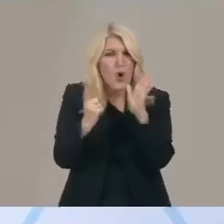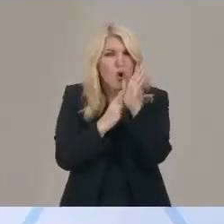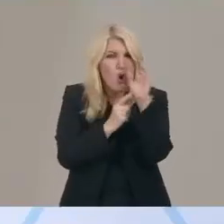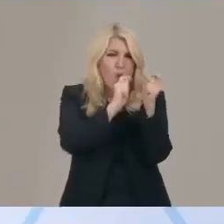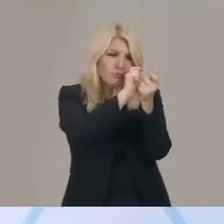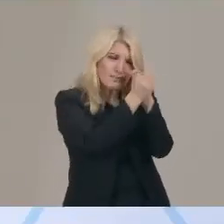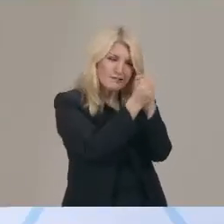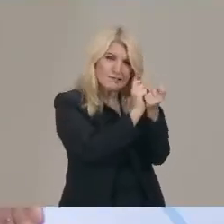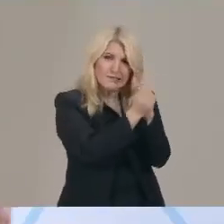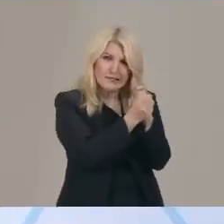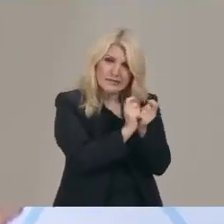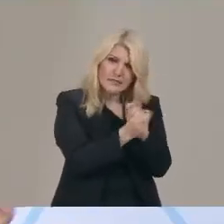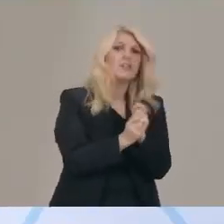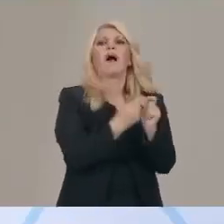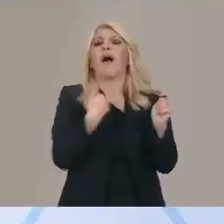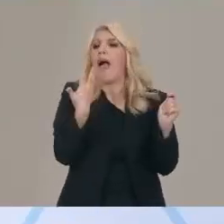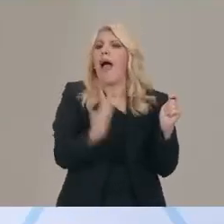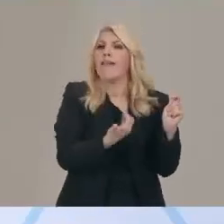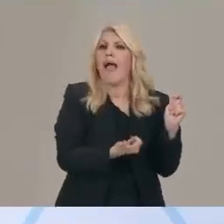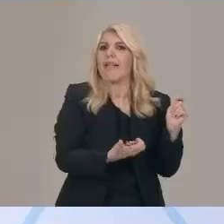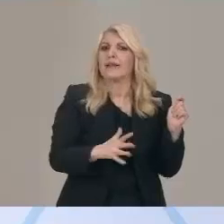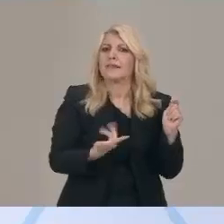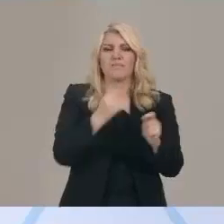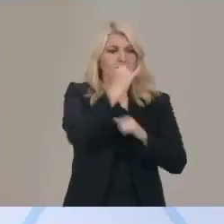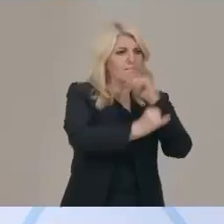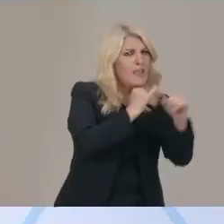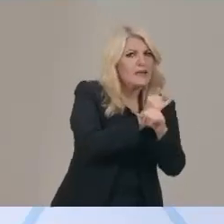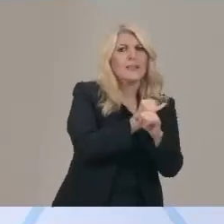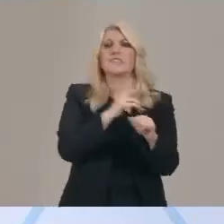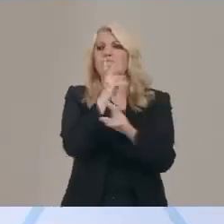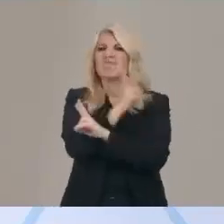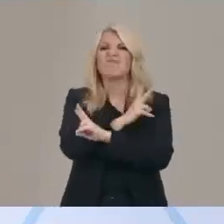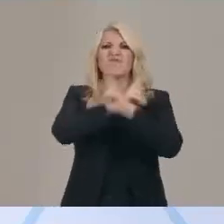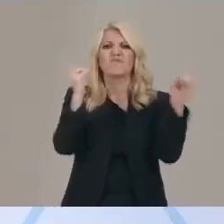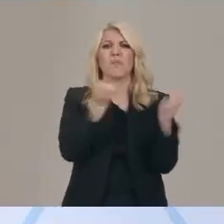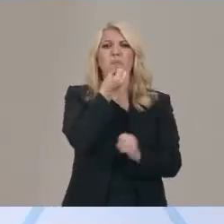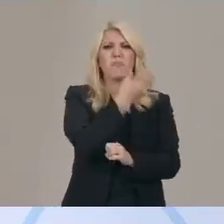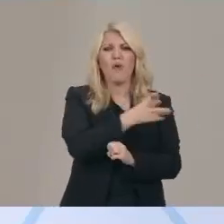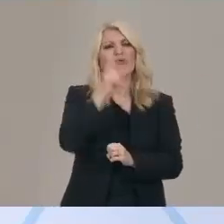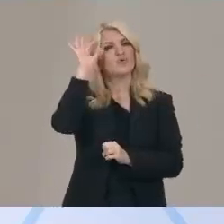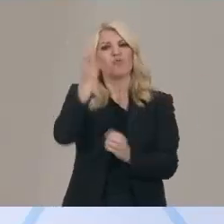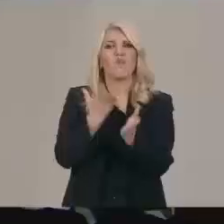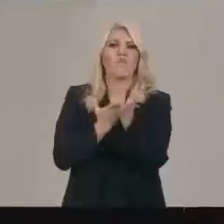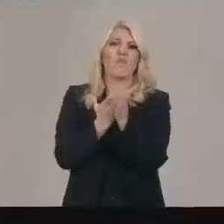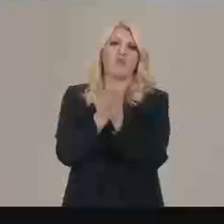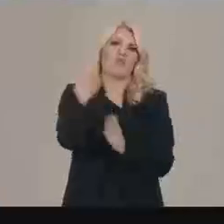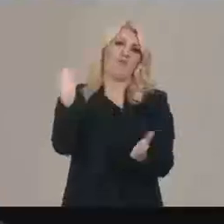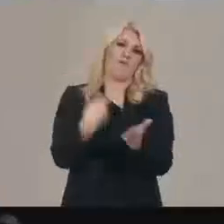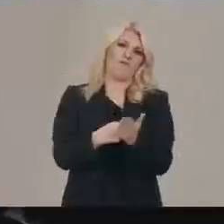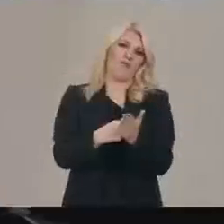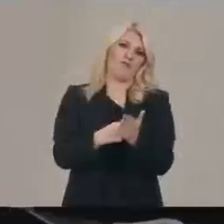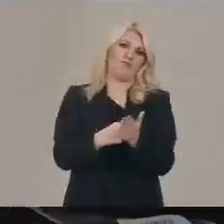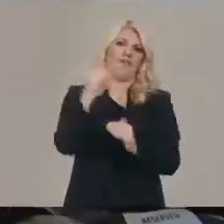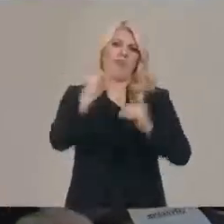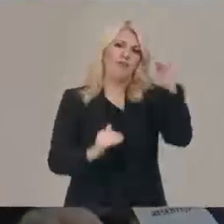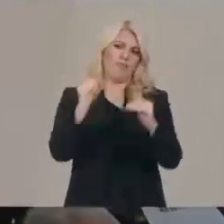χρησιμοποιήσαμε όλα τα εργαλεία, ψηφιακά και μη, ώστε να έχουμε ένα πιο δίκαιο φορολογικό σύστημα. Γι' αυτό λοιπόν, κύριε